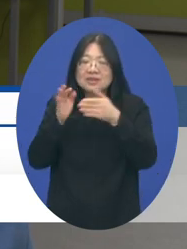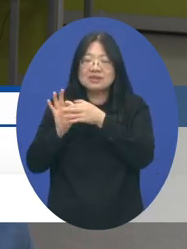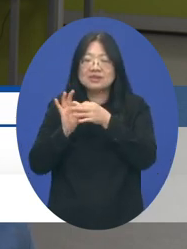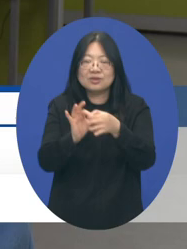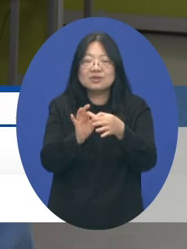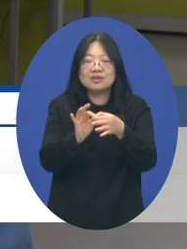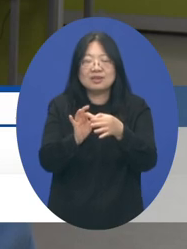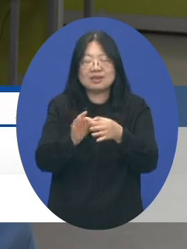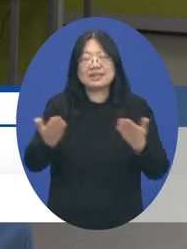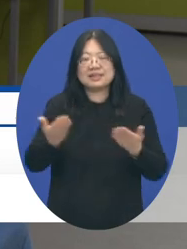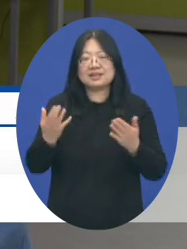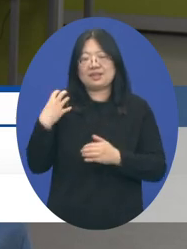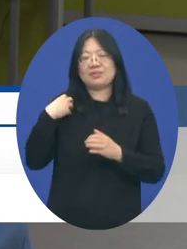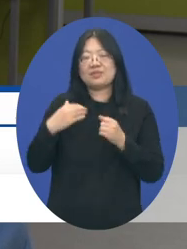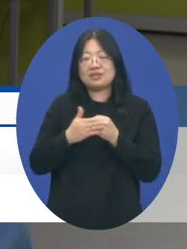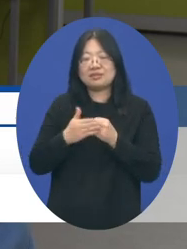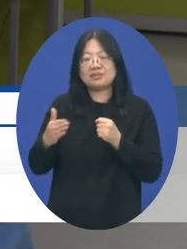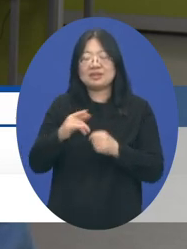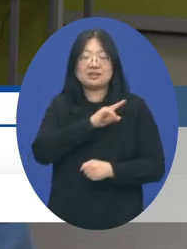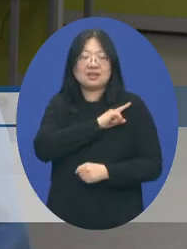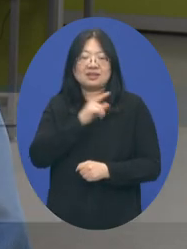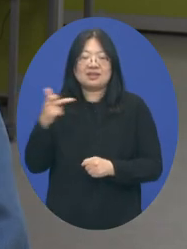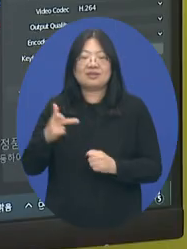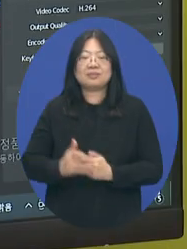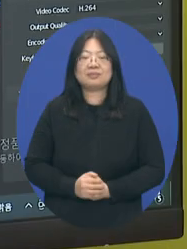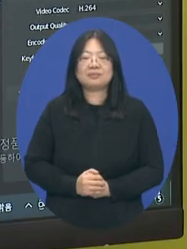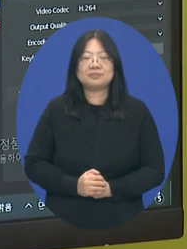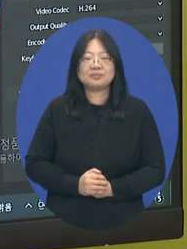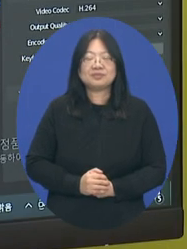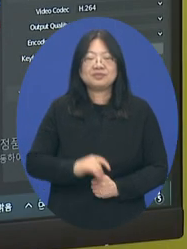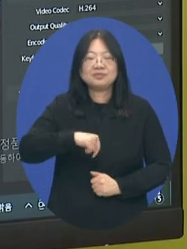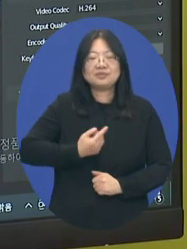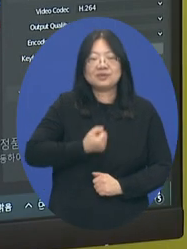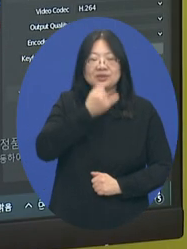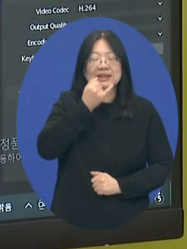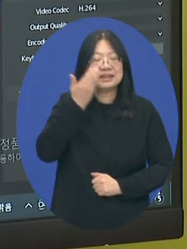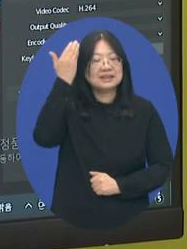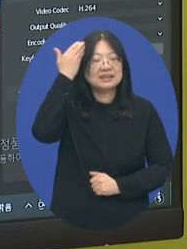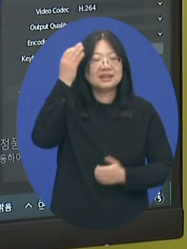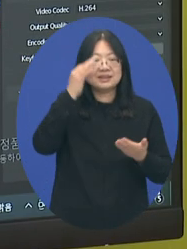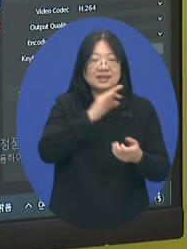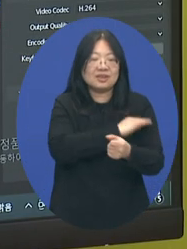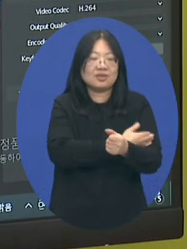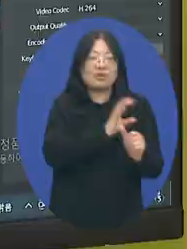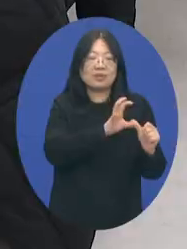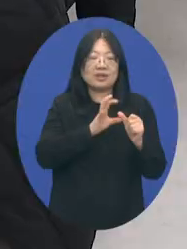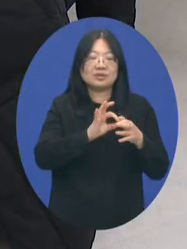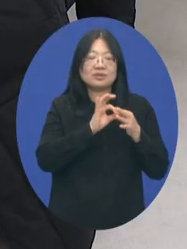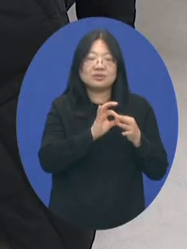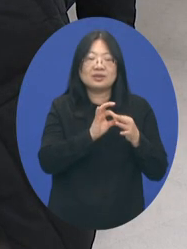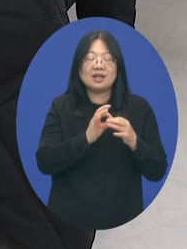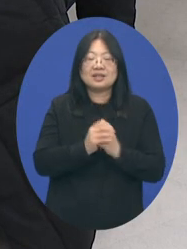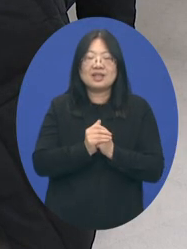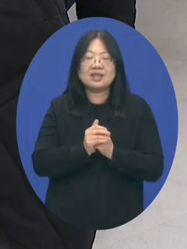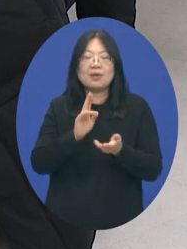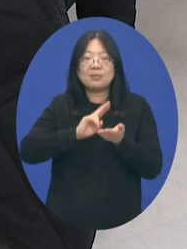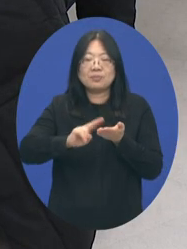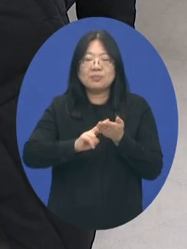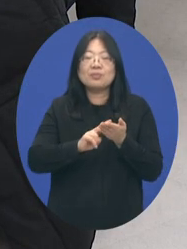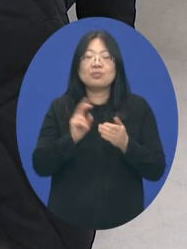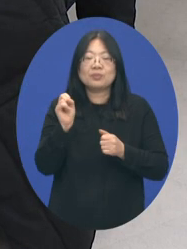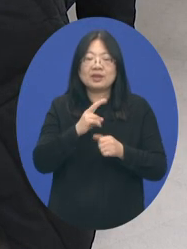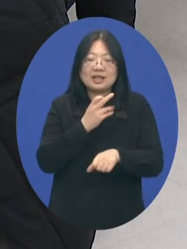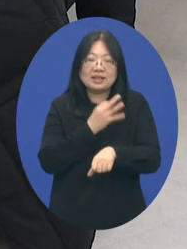집중해서 쭉 연속적으로 작업할 수 있었던 게 제일 크고요. 자체 보유한 지식 재산권 활용 지원을 통해 웹툰과 굿즈,